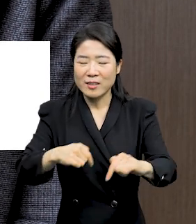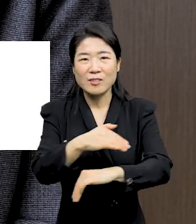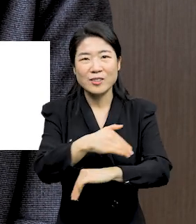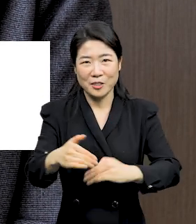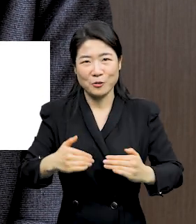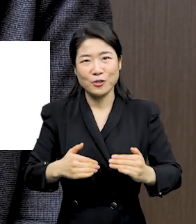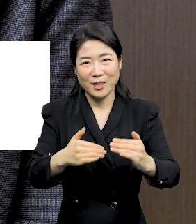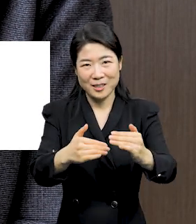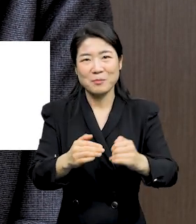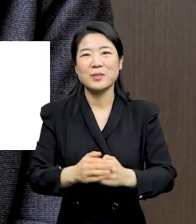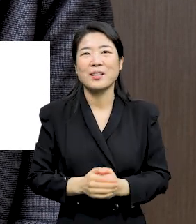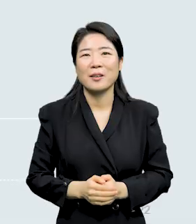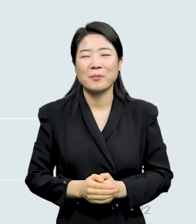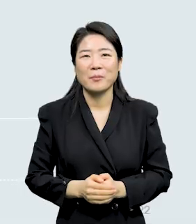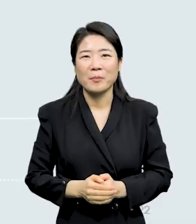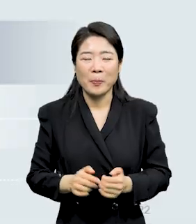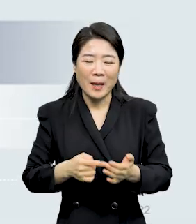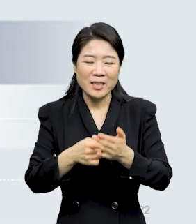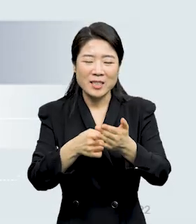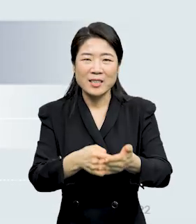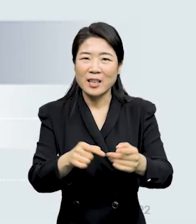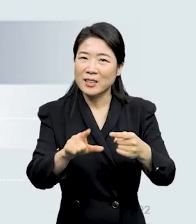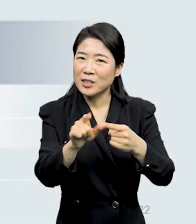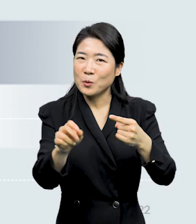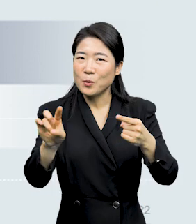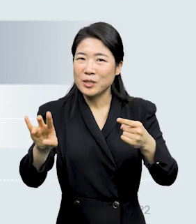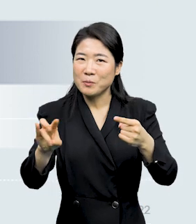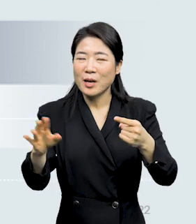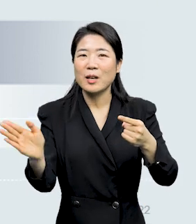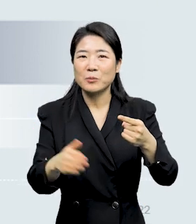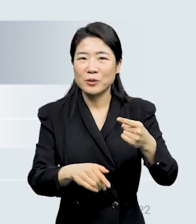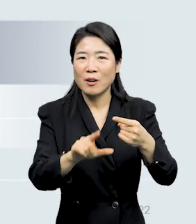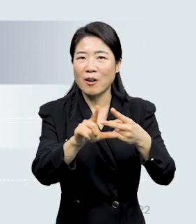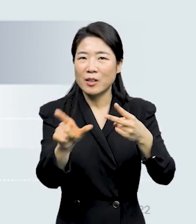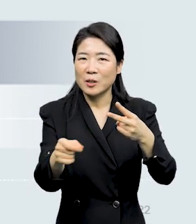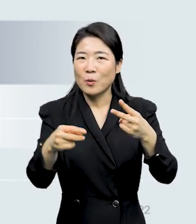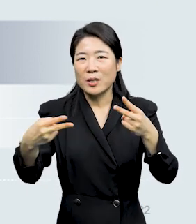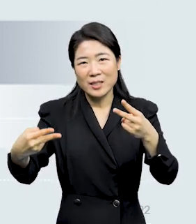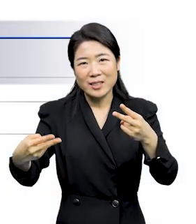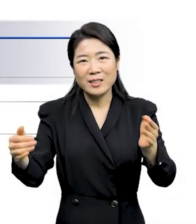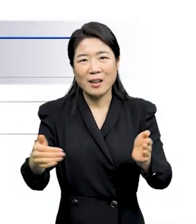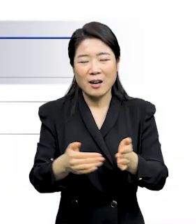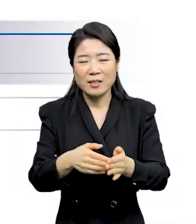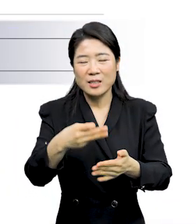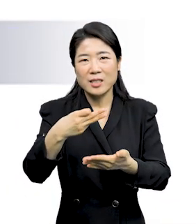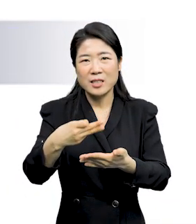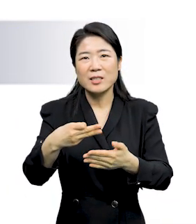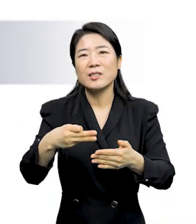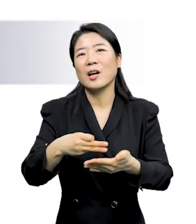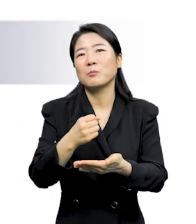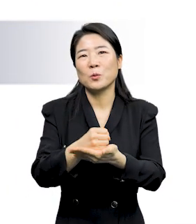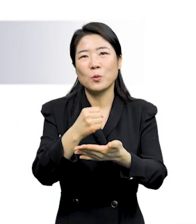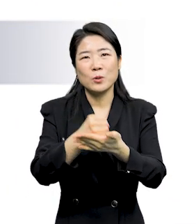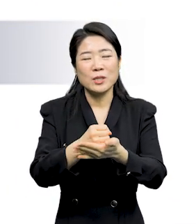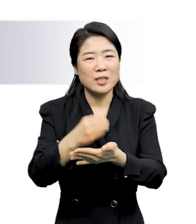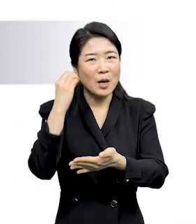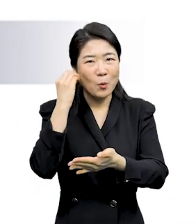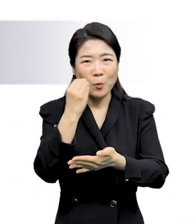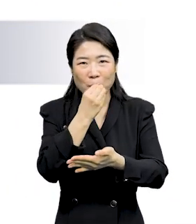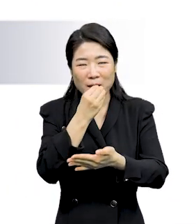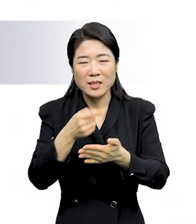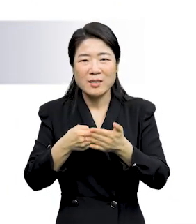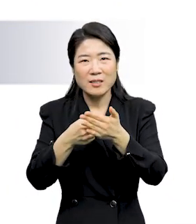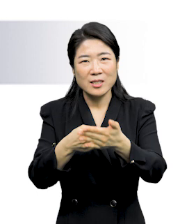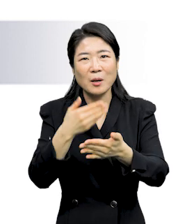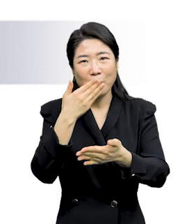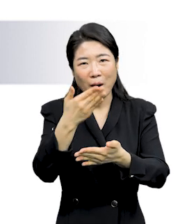정책을 추진하겠습니다. 신청은 1월 24일부터 2월 2일까지 청년 13통장 홈페이지에서